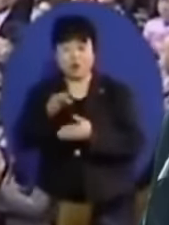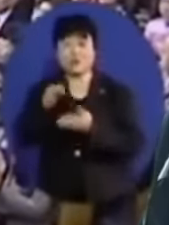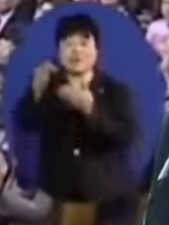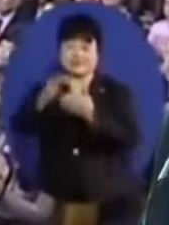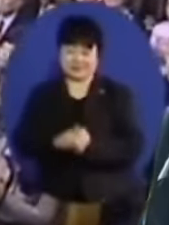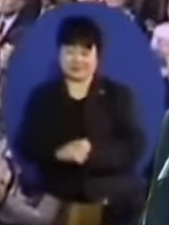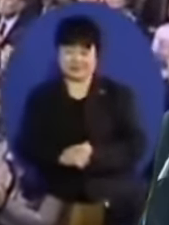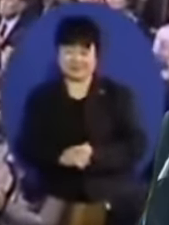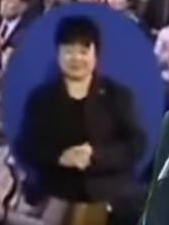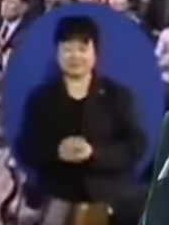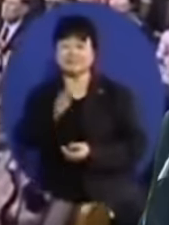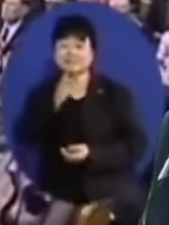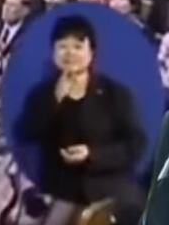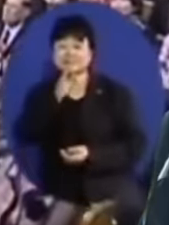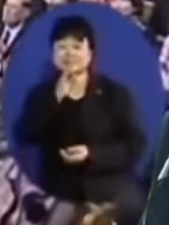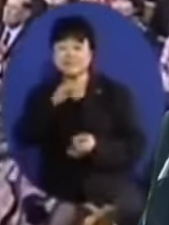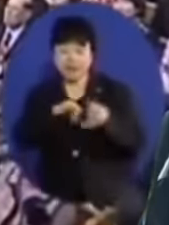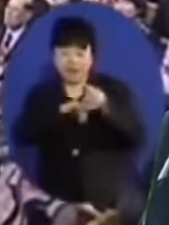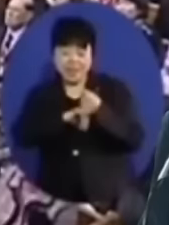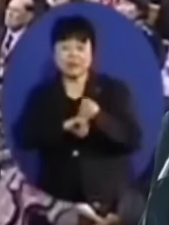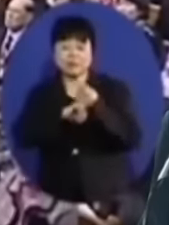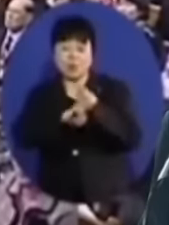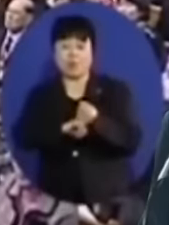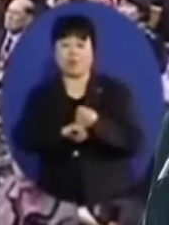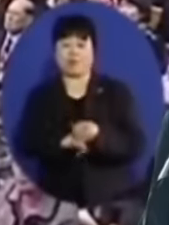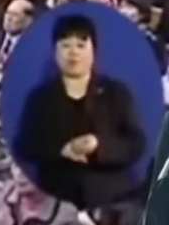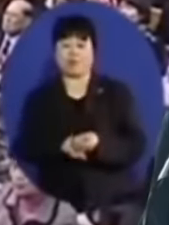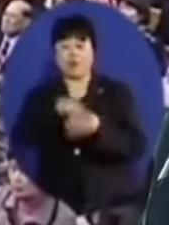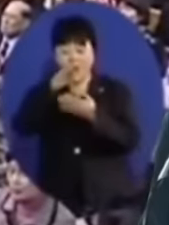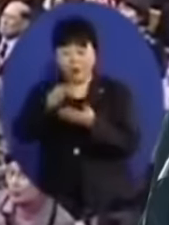내가 그 약속한